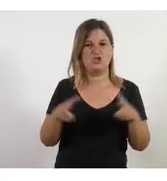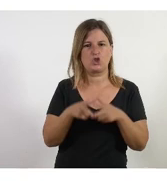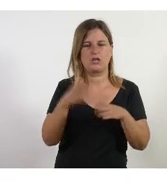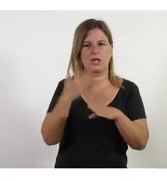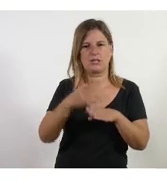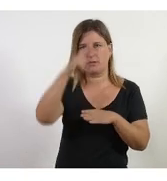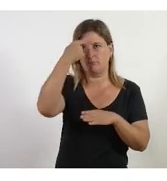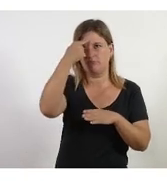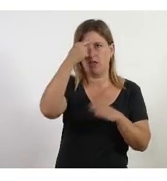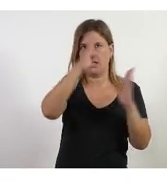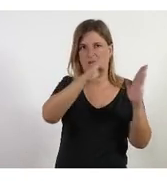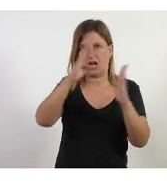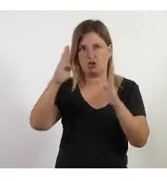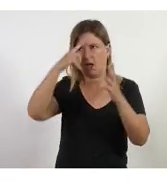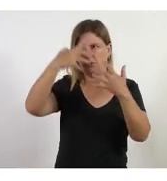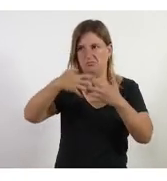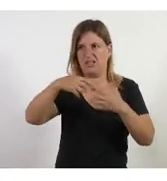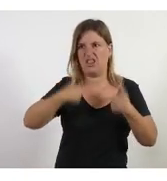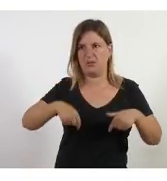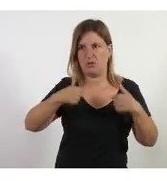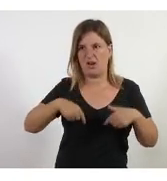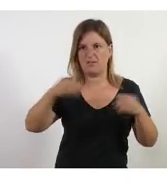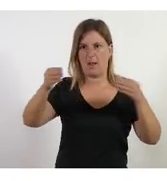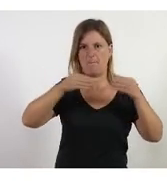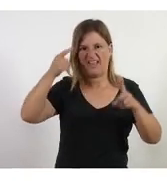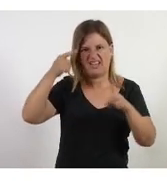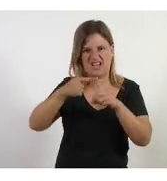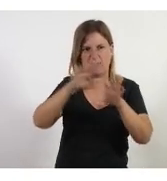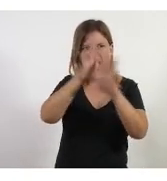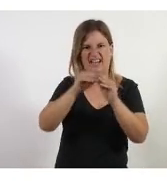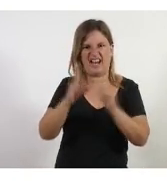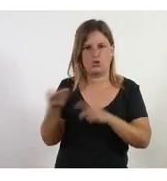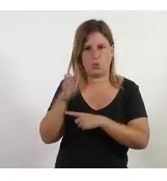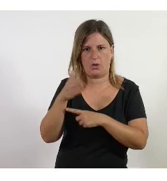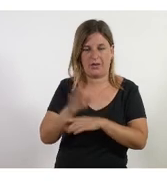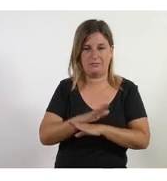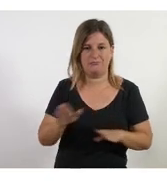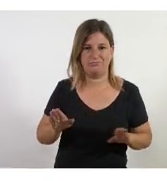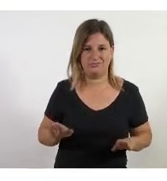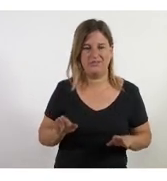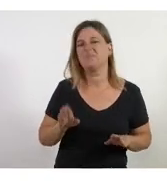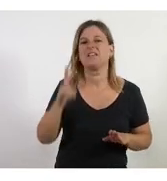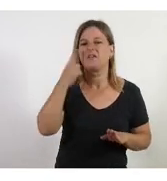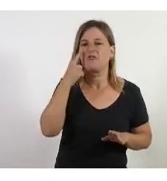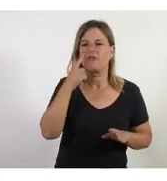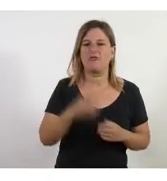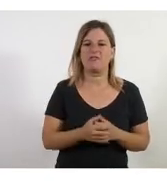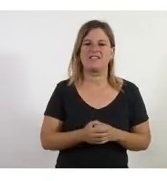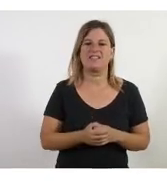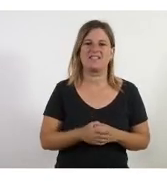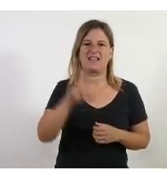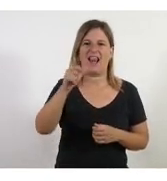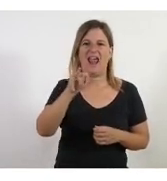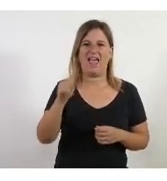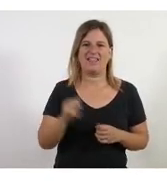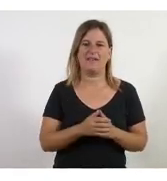racional, individualista, materialista, de resultats. Nosaltres, fixa't això, Laia, és